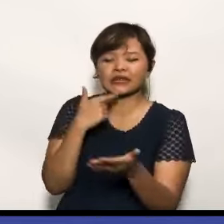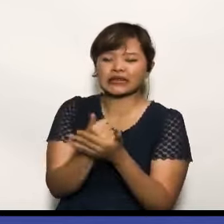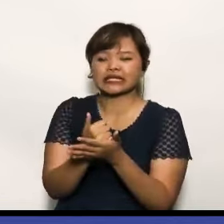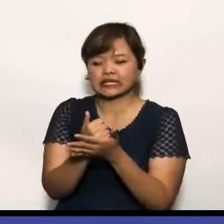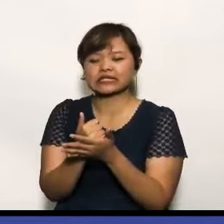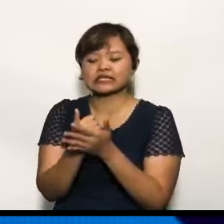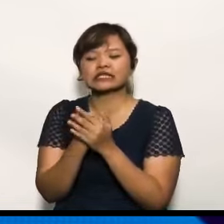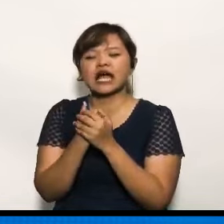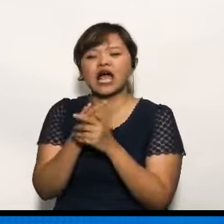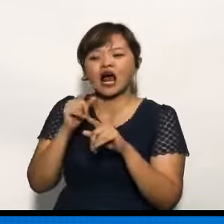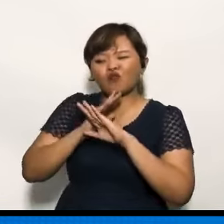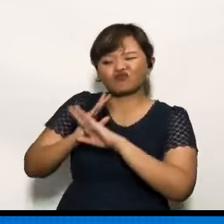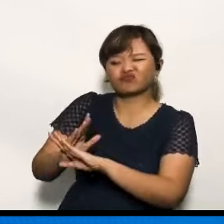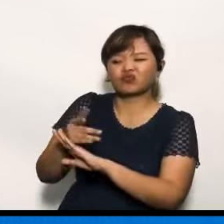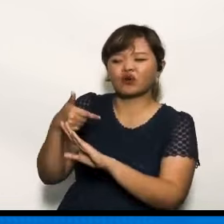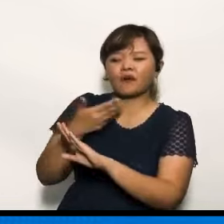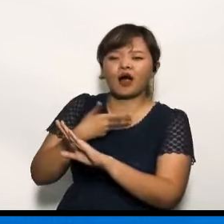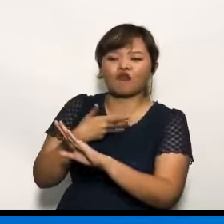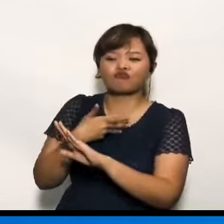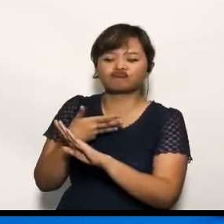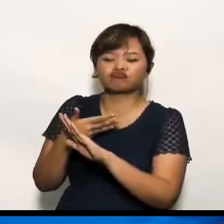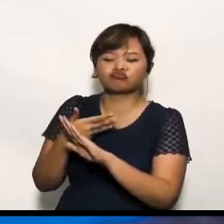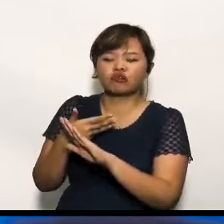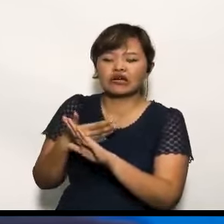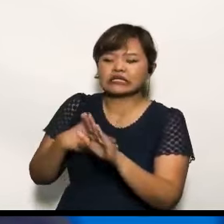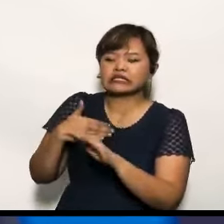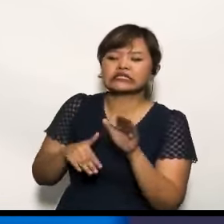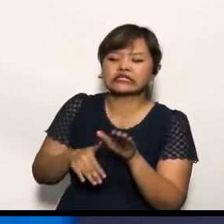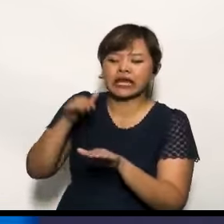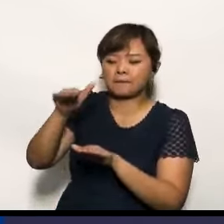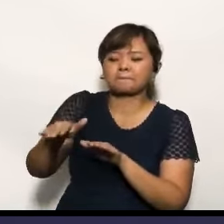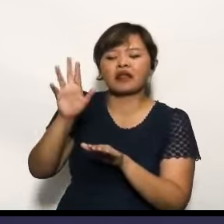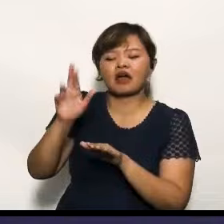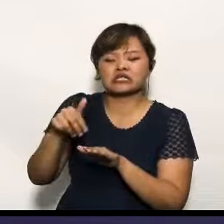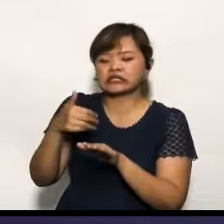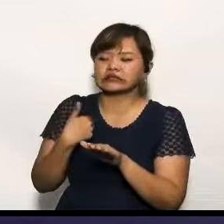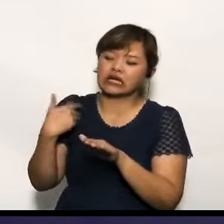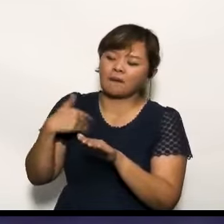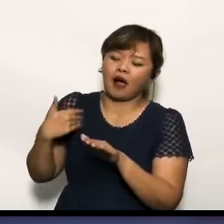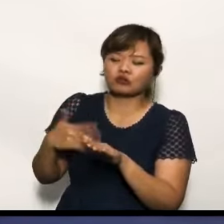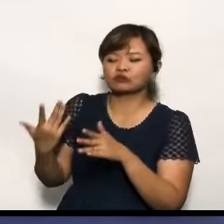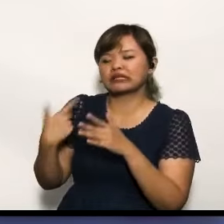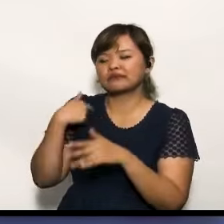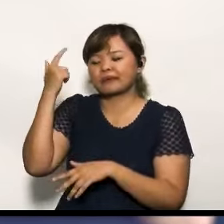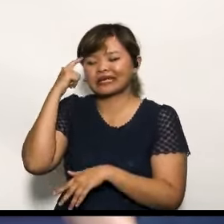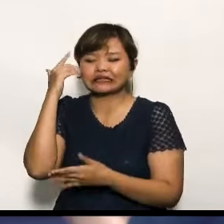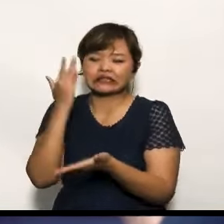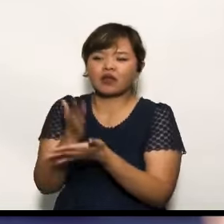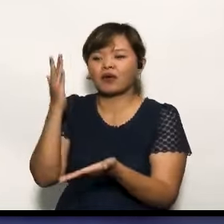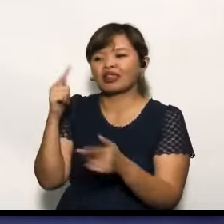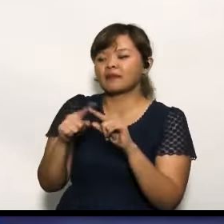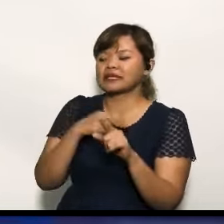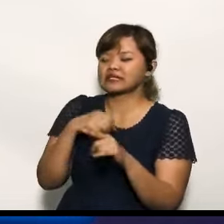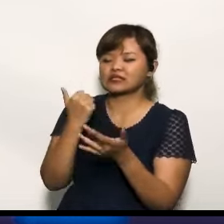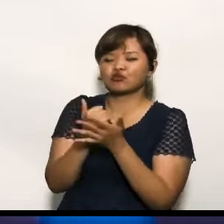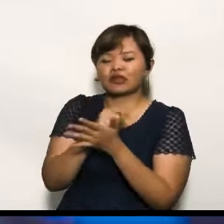When you refuse untuk mengambil langkah berikutnya, saudara pikir mungkin saudara berhenti. But I